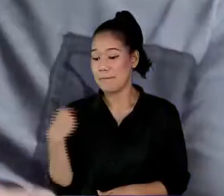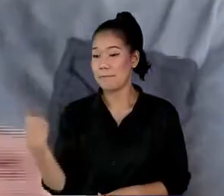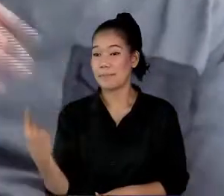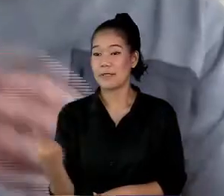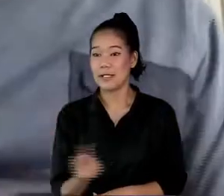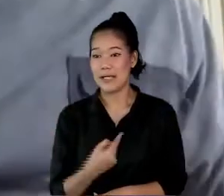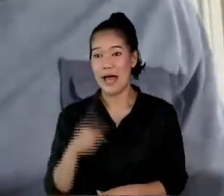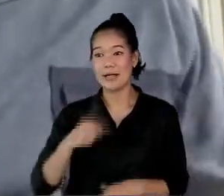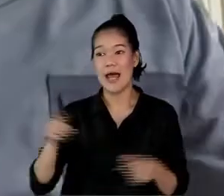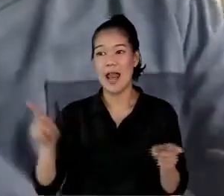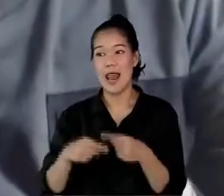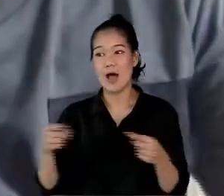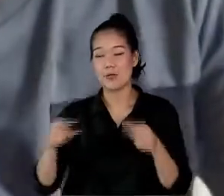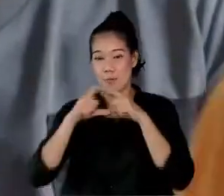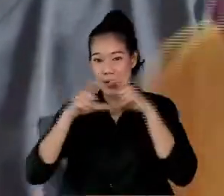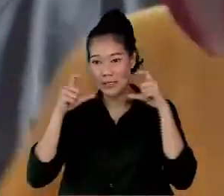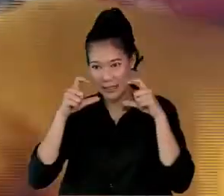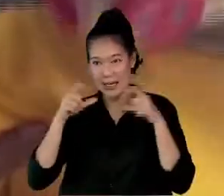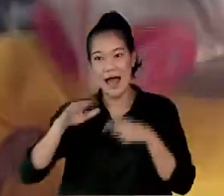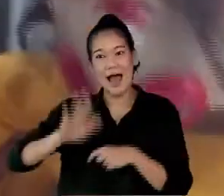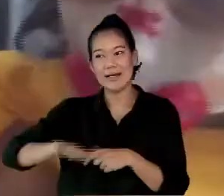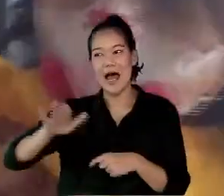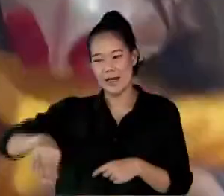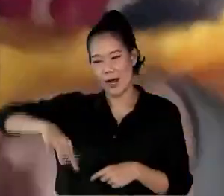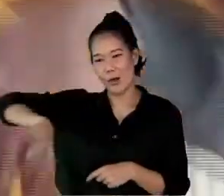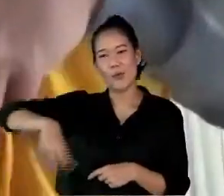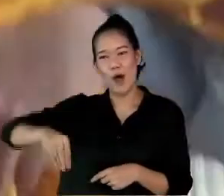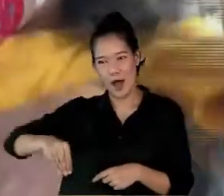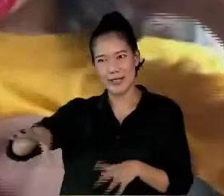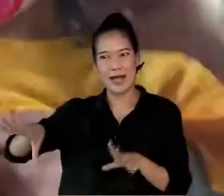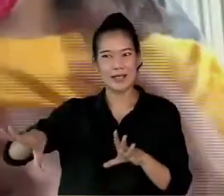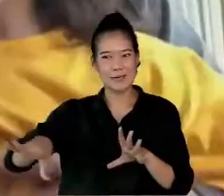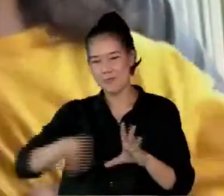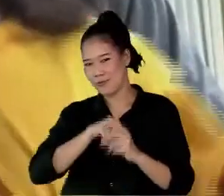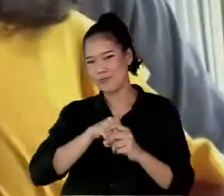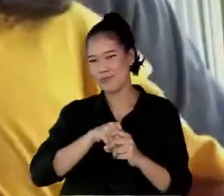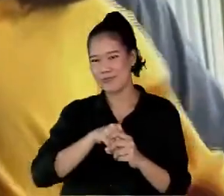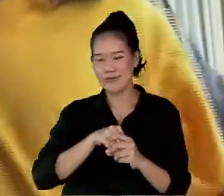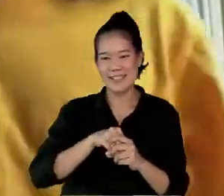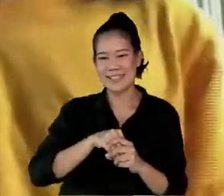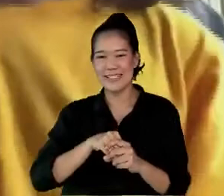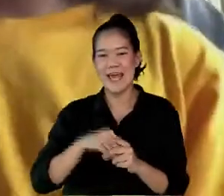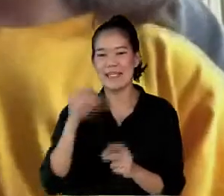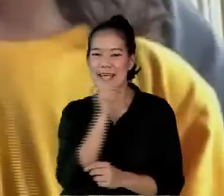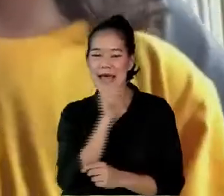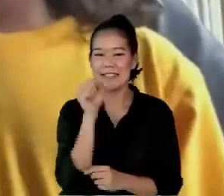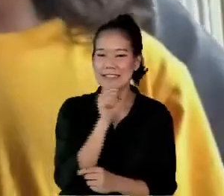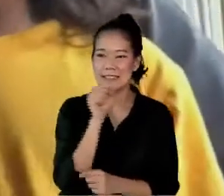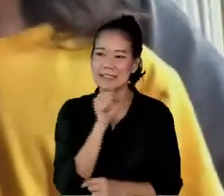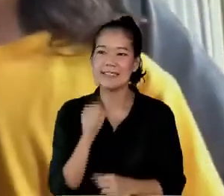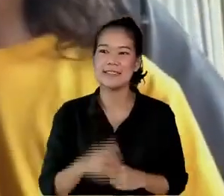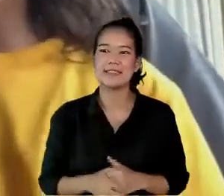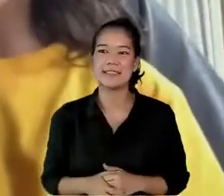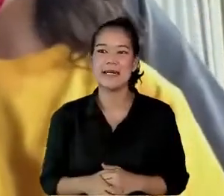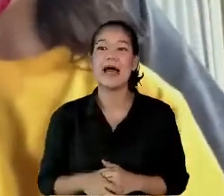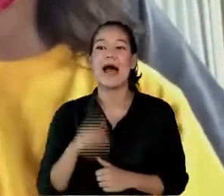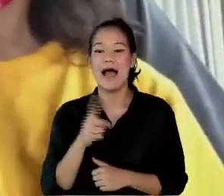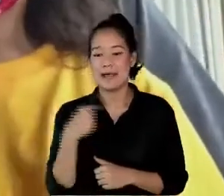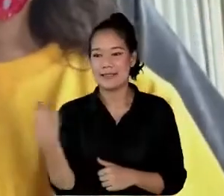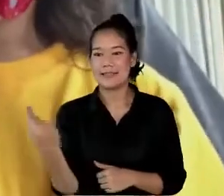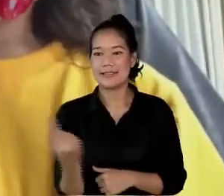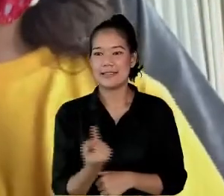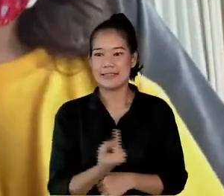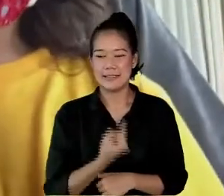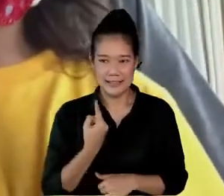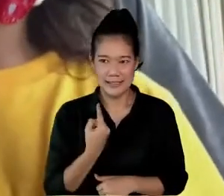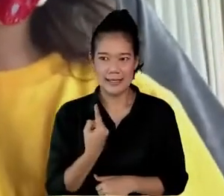di lagu wajib pakai masker, anak-anak sekeluarga juga ikut berkontribusi. Oh iya. Jadi kita The